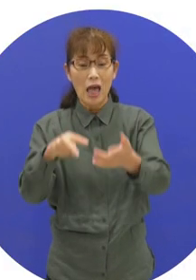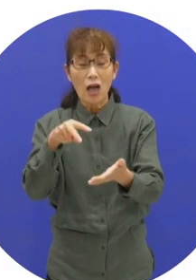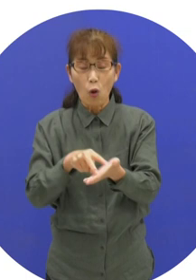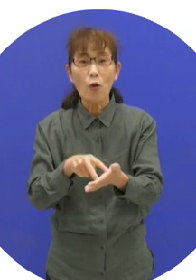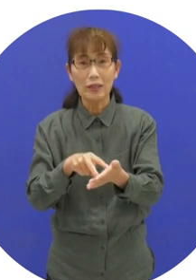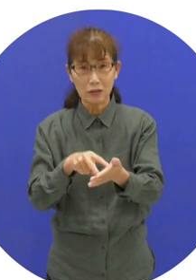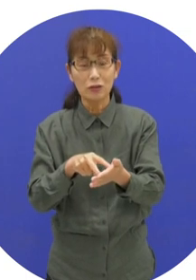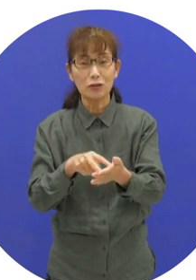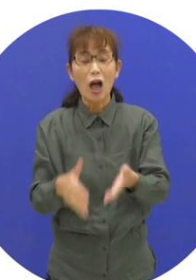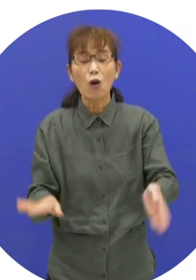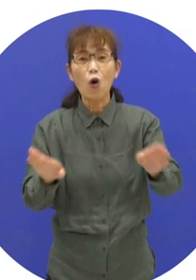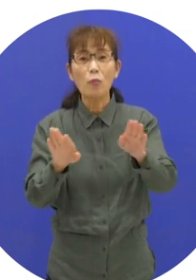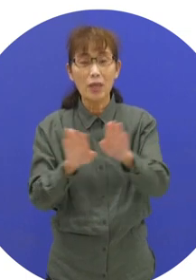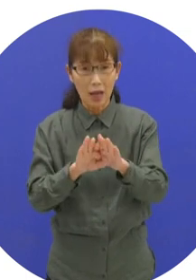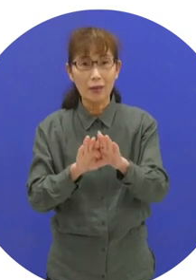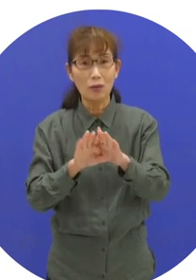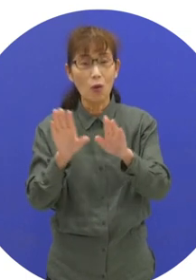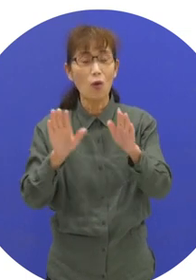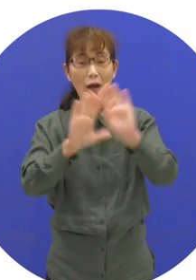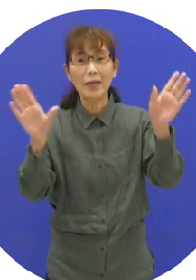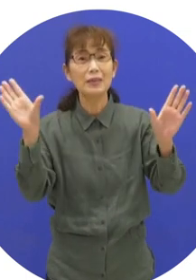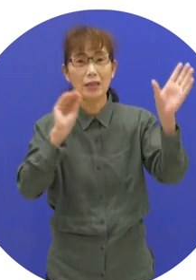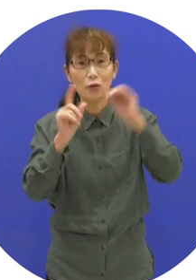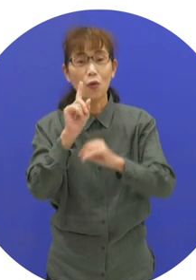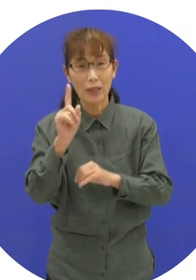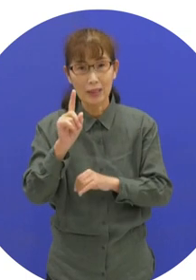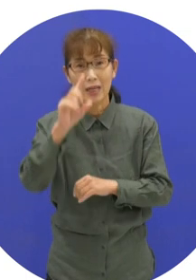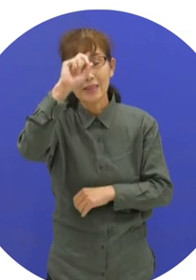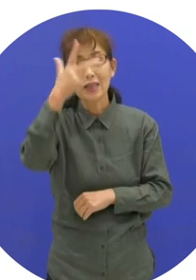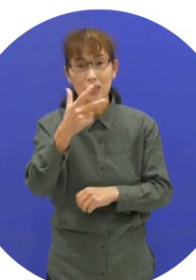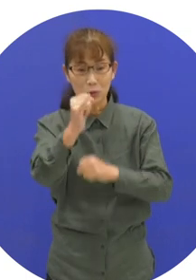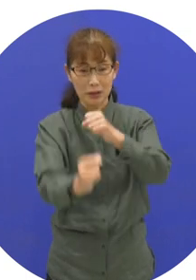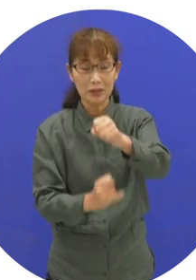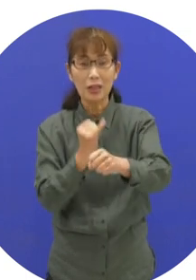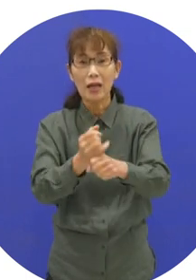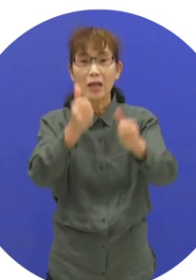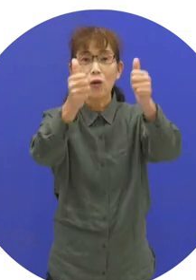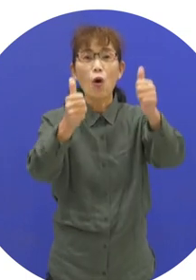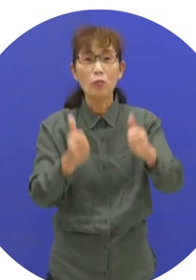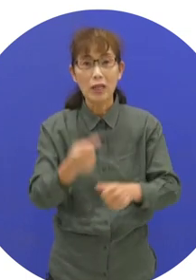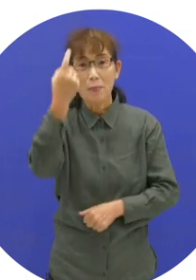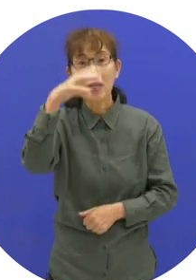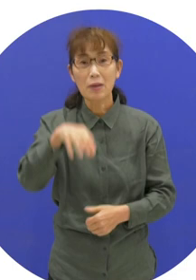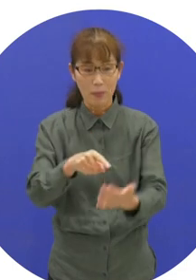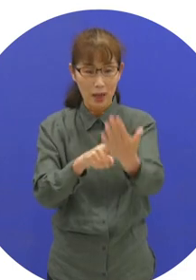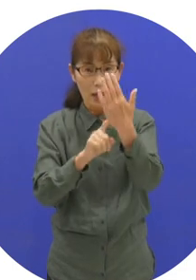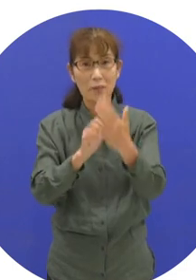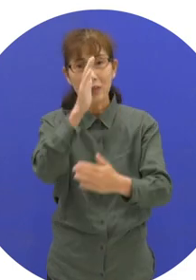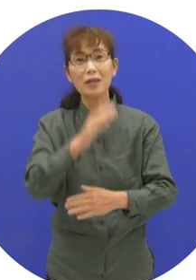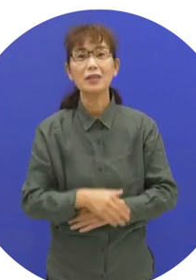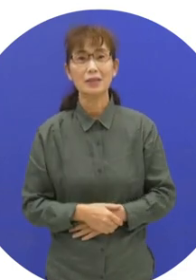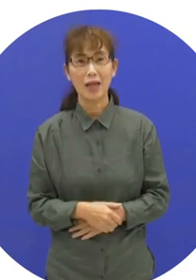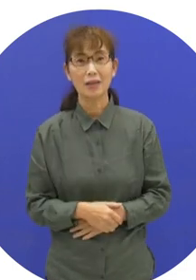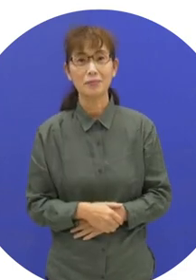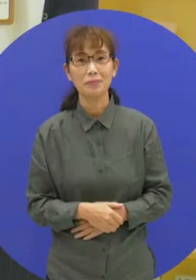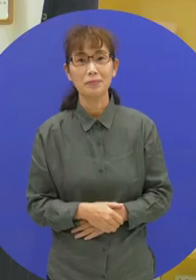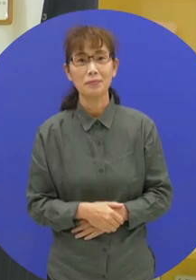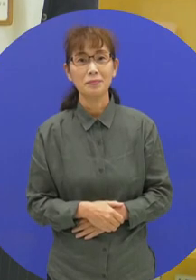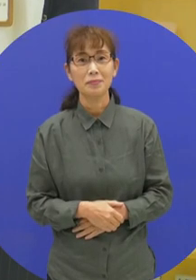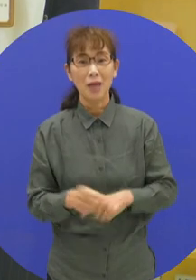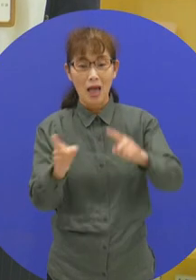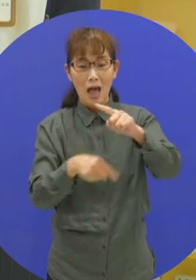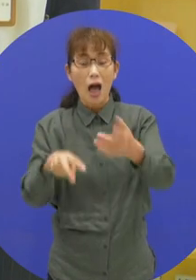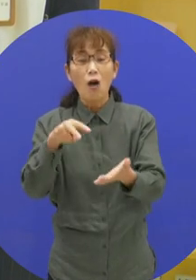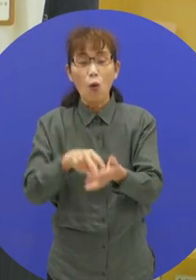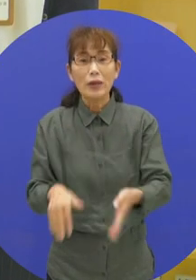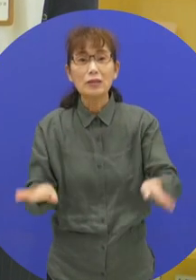民館で開催されている講座などの情報は佐世保市ホームページ内学び場佐世保をご覧ください。